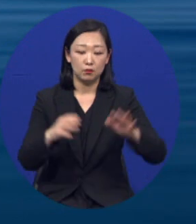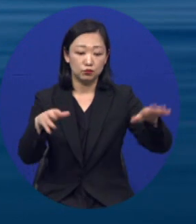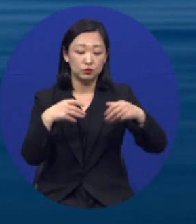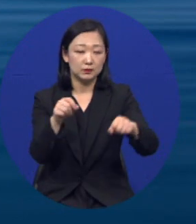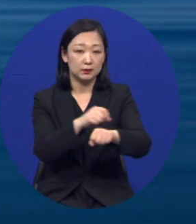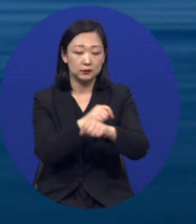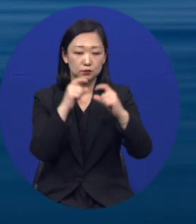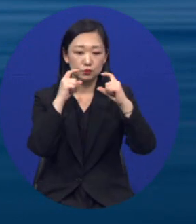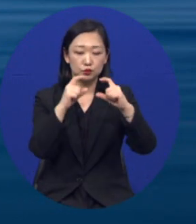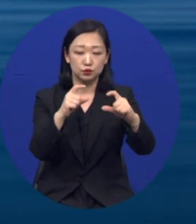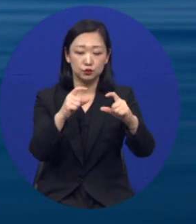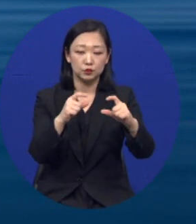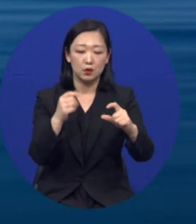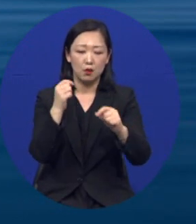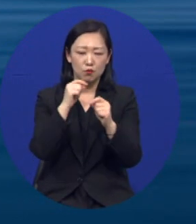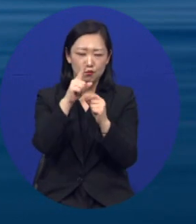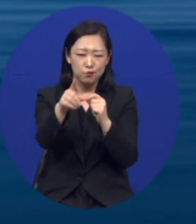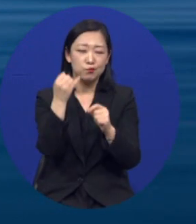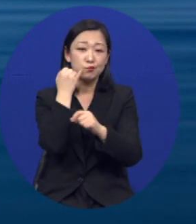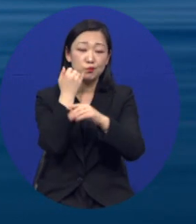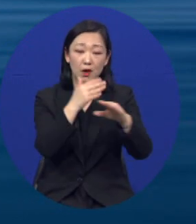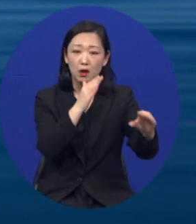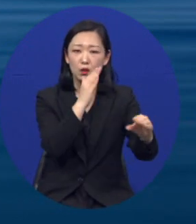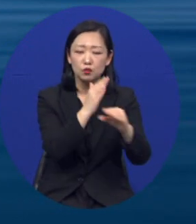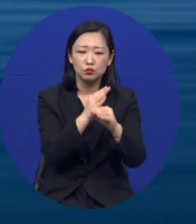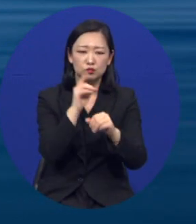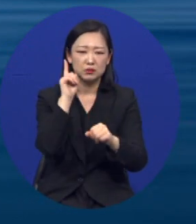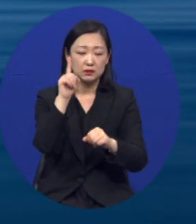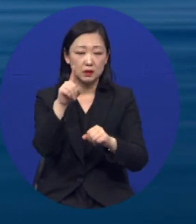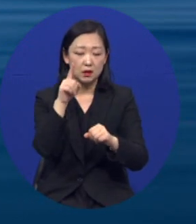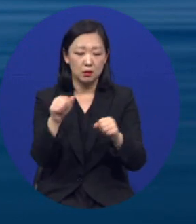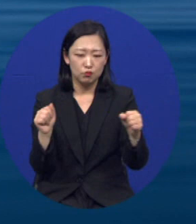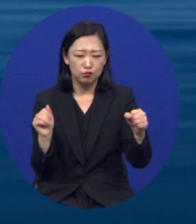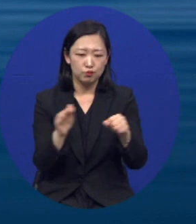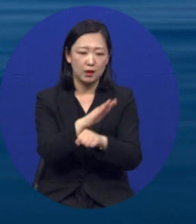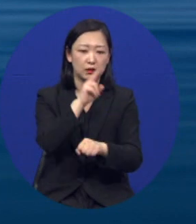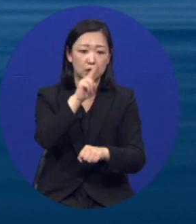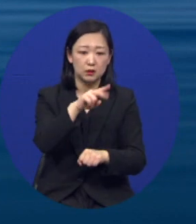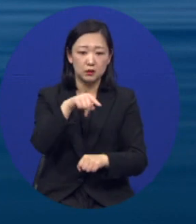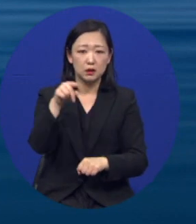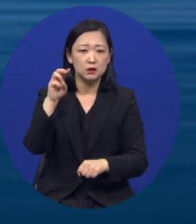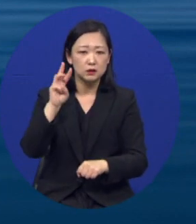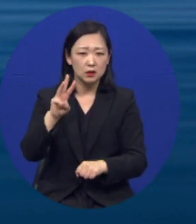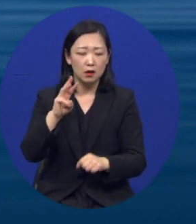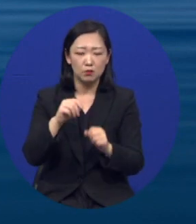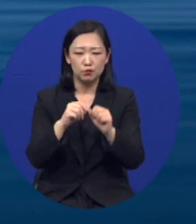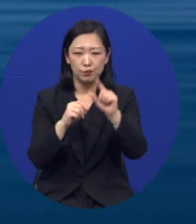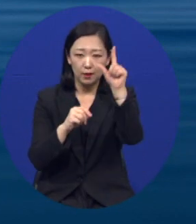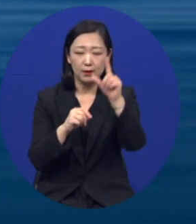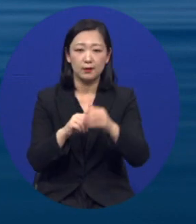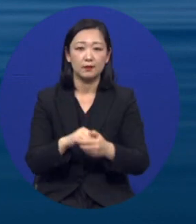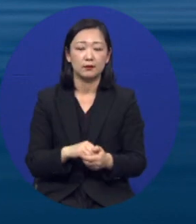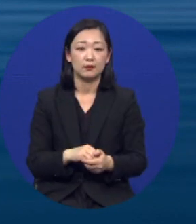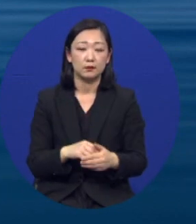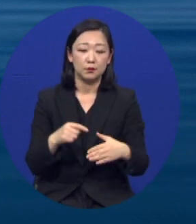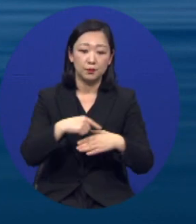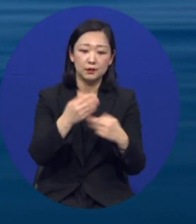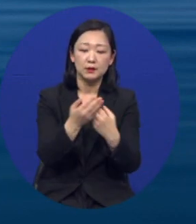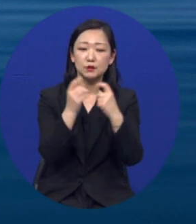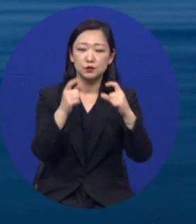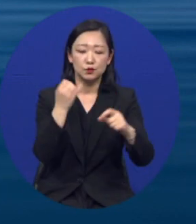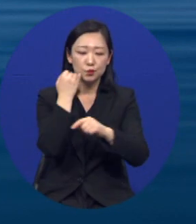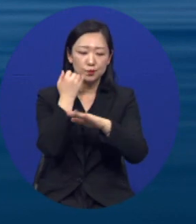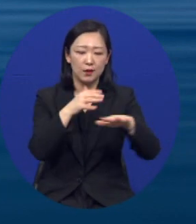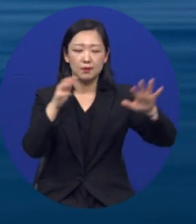풍랑특보가 발효 중인 제주 남쪽 먼바다를 중심으로는 내일까지 물결이 2-4m로 매우 높게 읽겠고요 그 밖에 제주